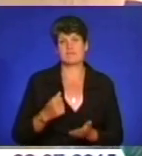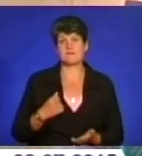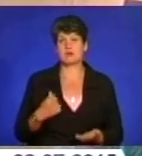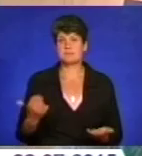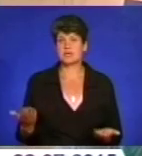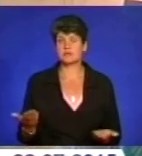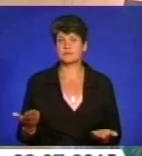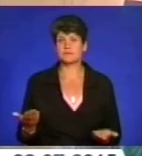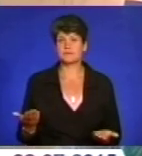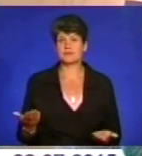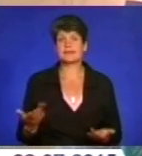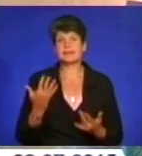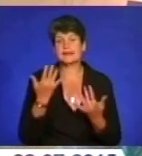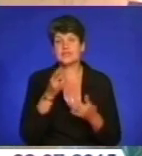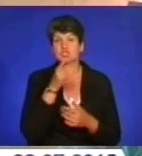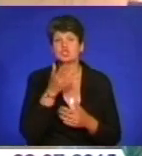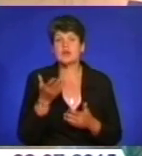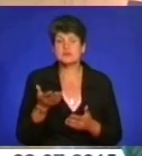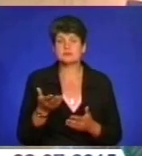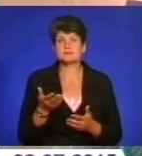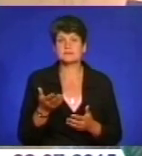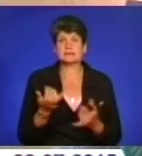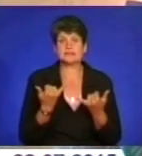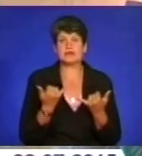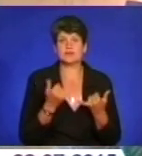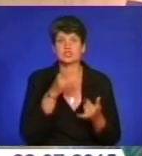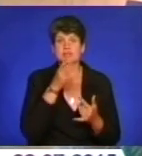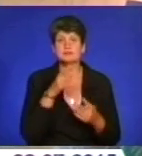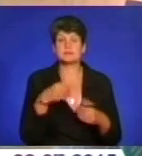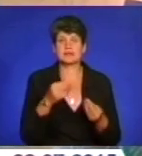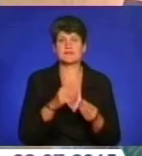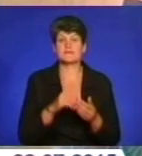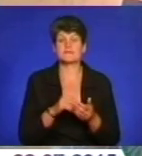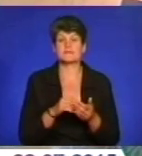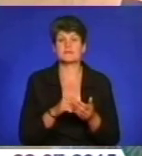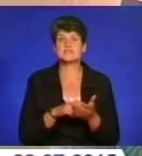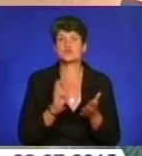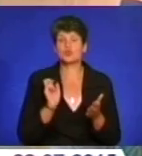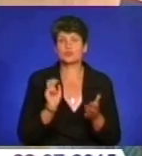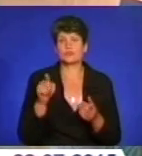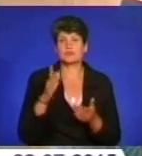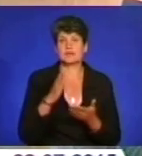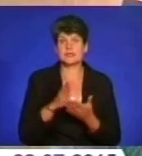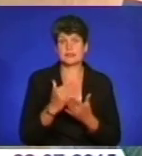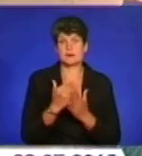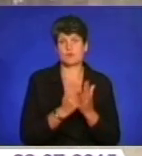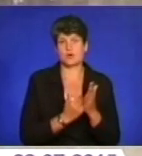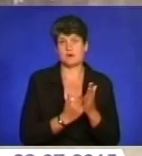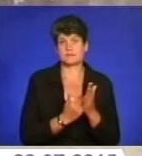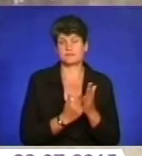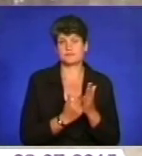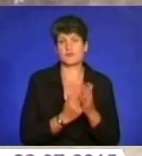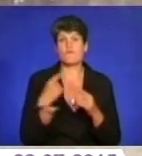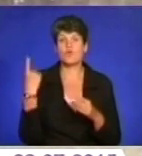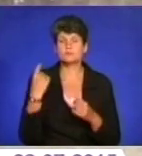І на якийсь час, значить, ну, на даний час їм дали відстрочку, так як вони знаходяться на програмі. В